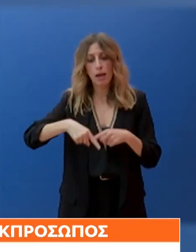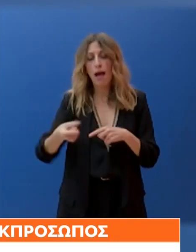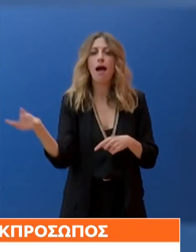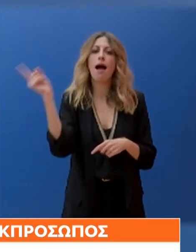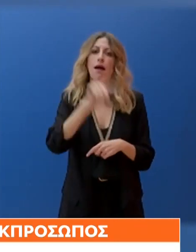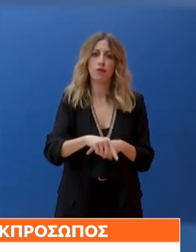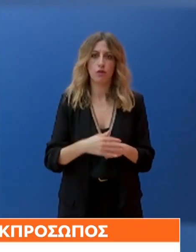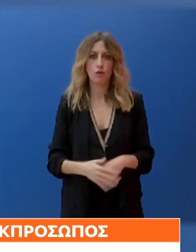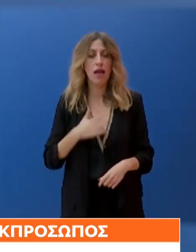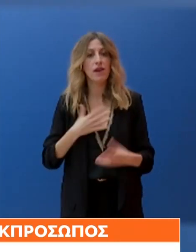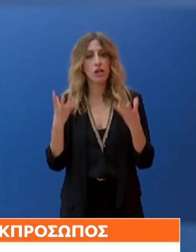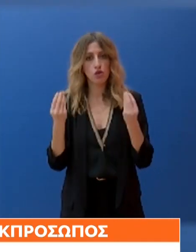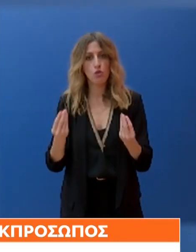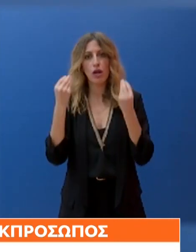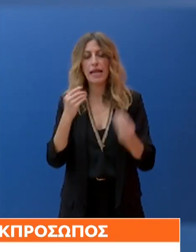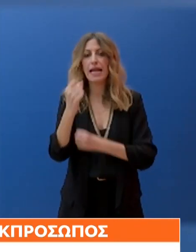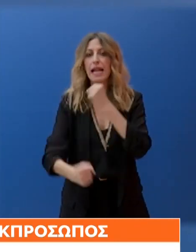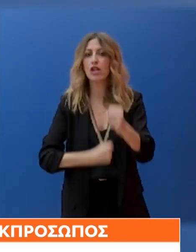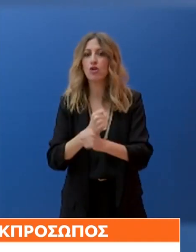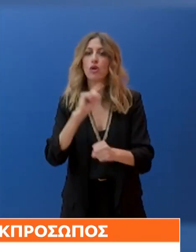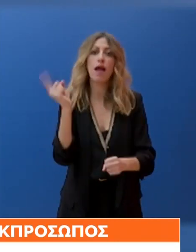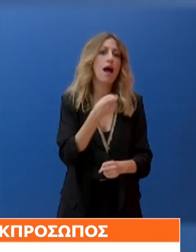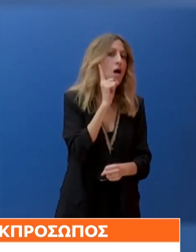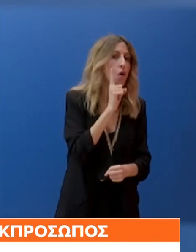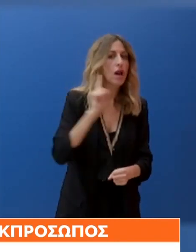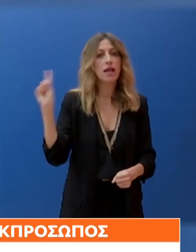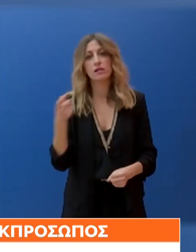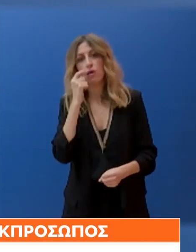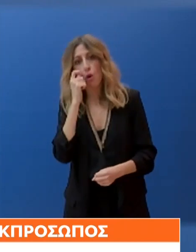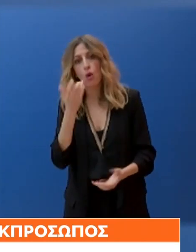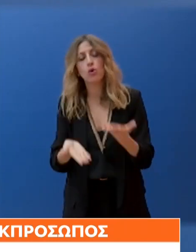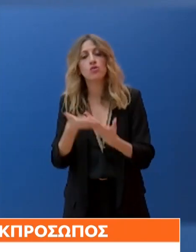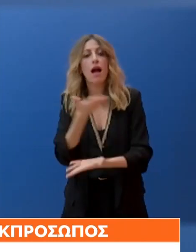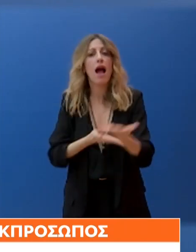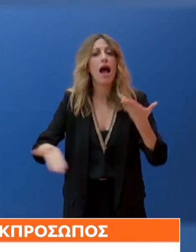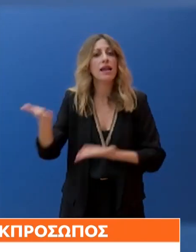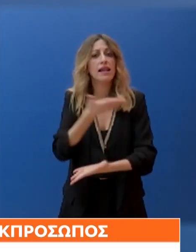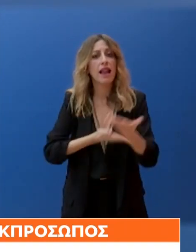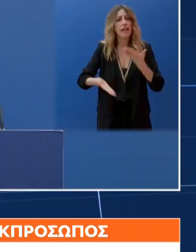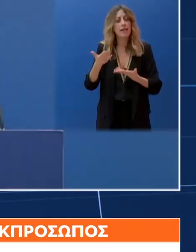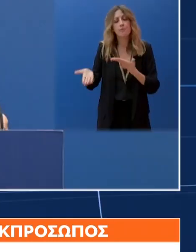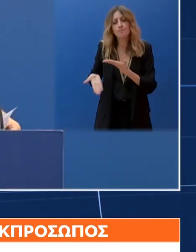Ευχαριστώ πολύ. Καλή χρονιά σε όλες και όλους. Αλληλεγγύη συμπόνια στον συνάνθρωπό μας.